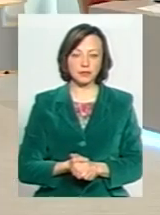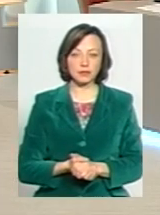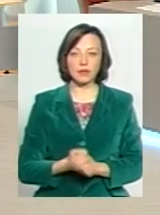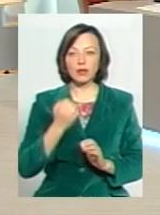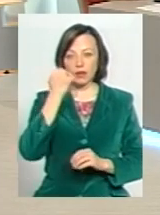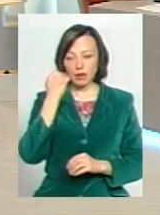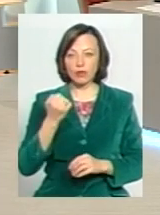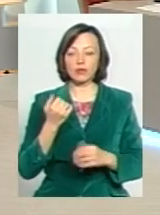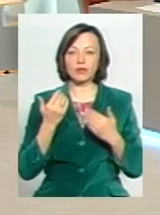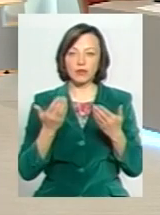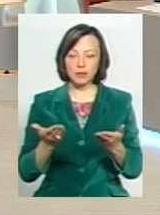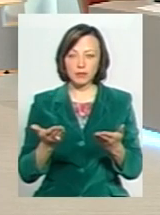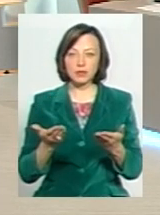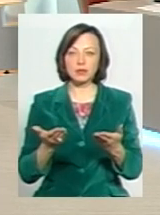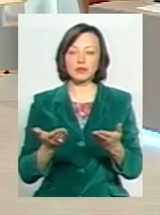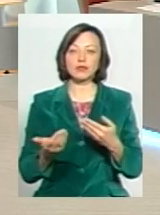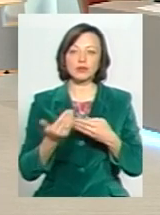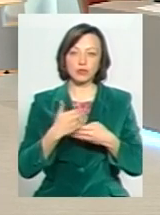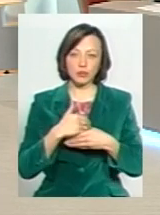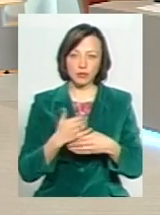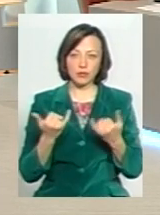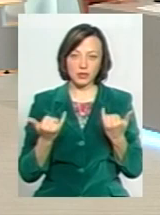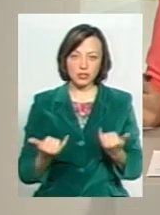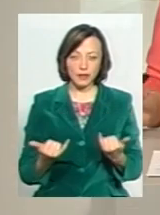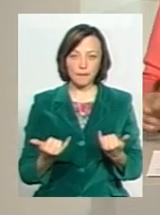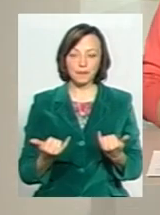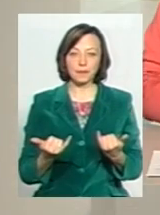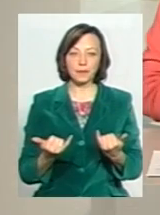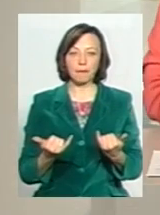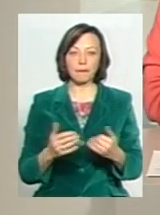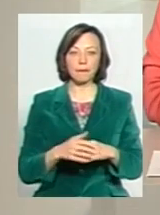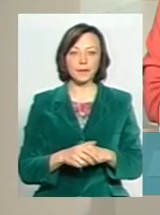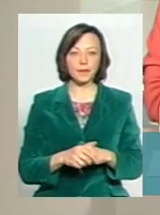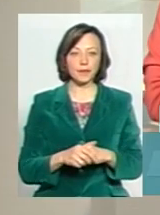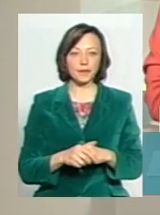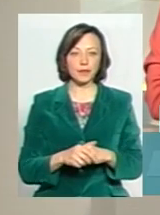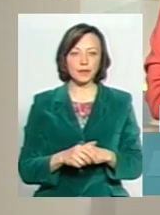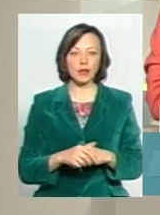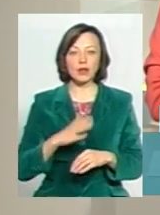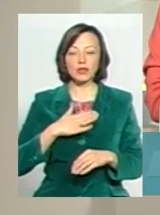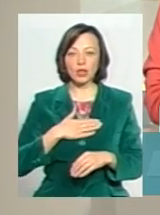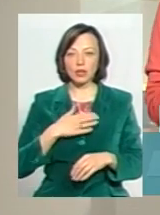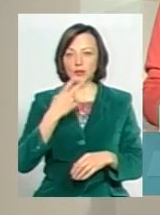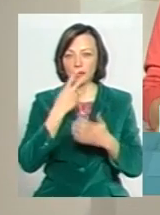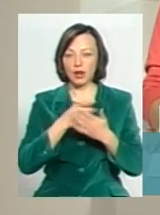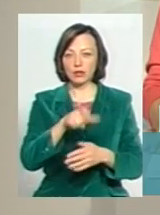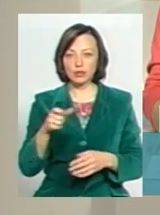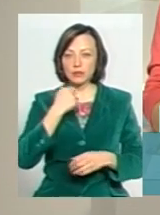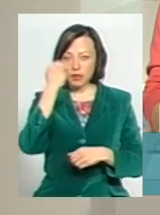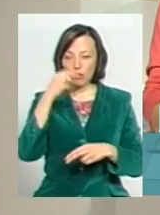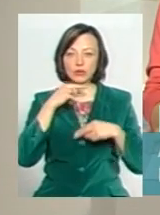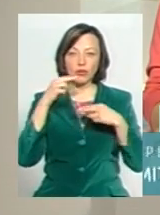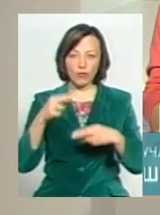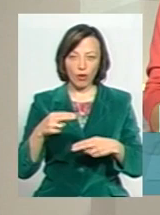Дякую дуже, пане Володимир. Пане В'ячеслав, дякую вам за те, що сьогодні були у гостях в нашій студії. Нашим глядачам я дякую